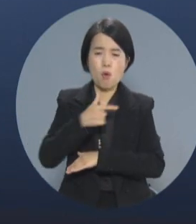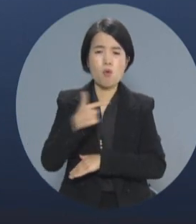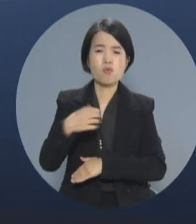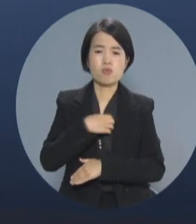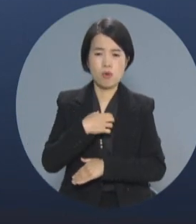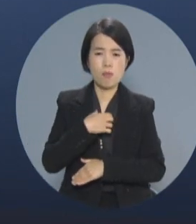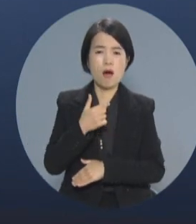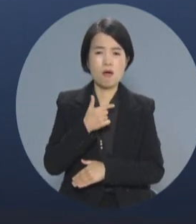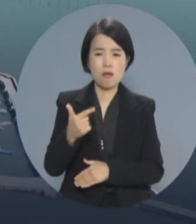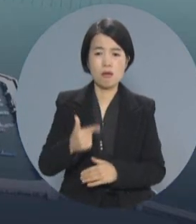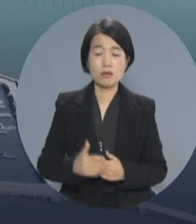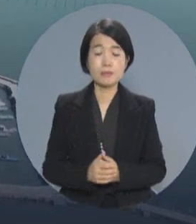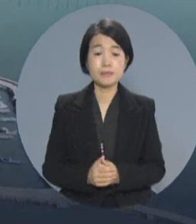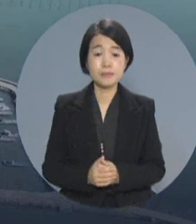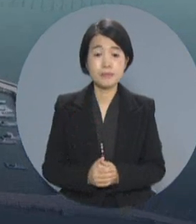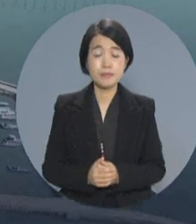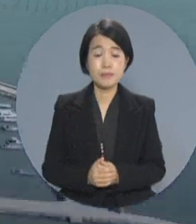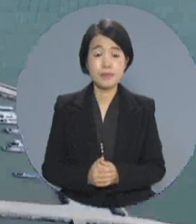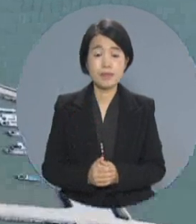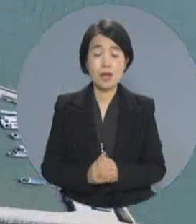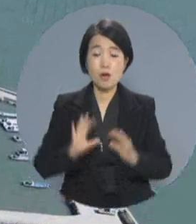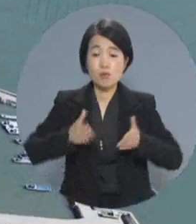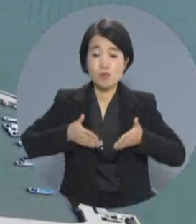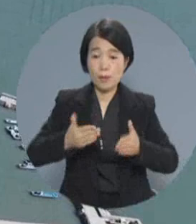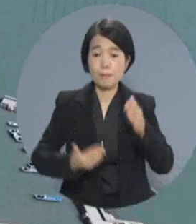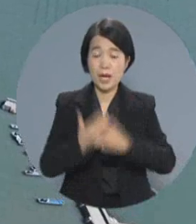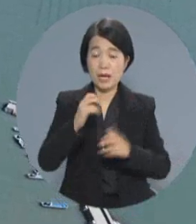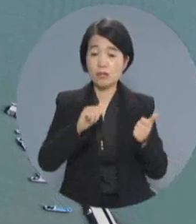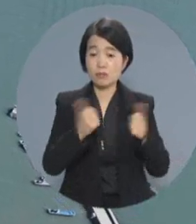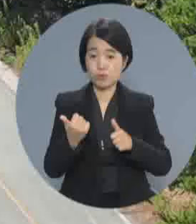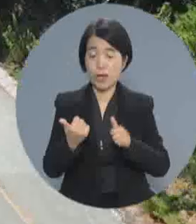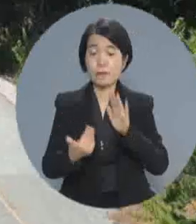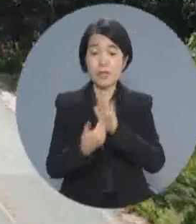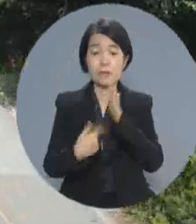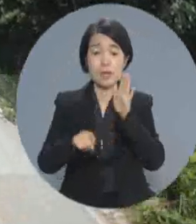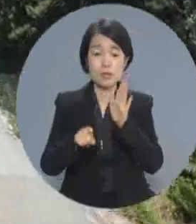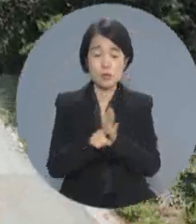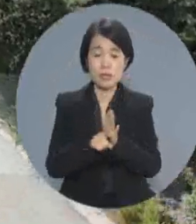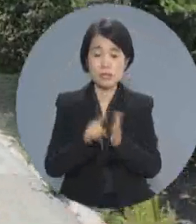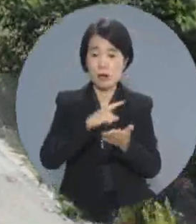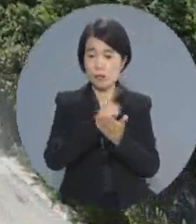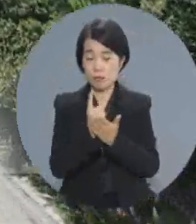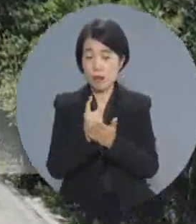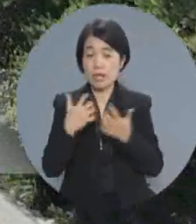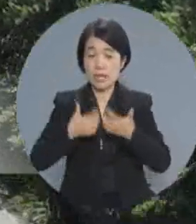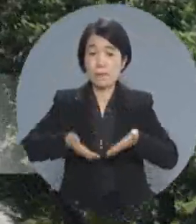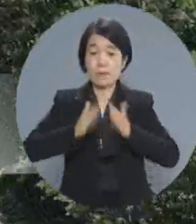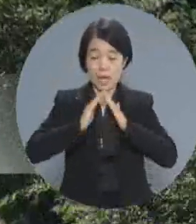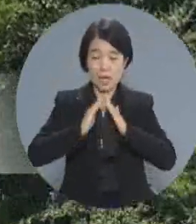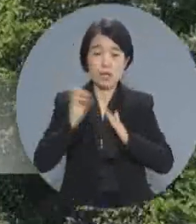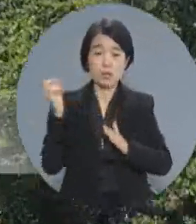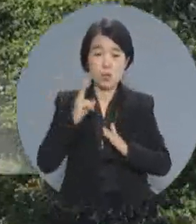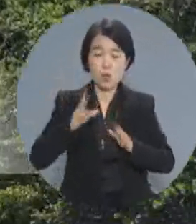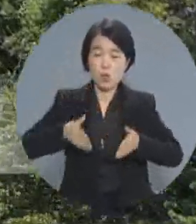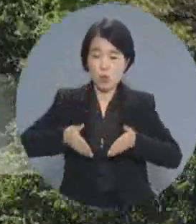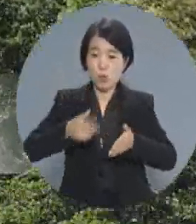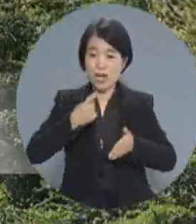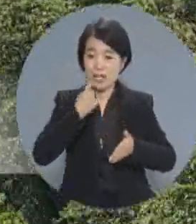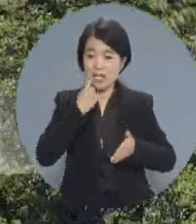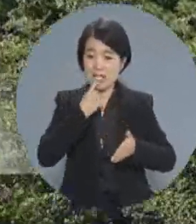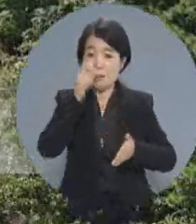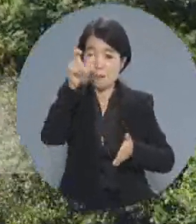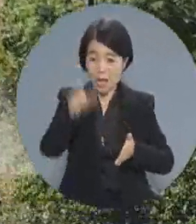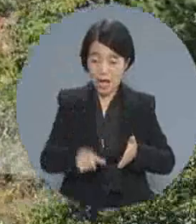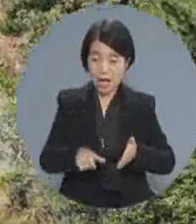이런 경우에 굉장히 위험합니다. 국도에서 발생하는 교통사고 예방을 위해 과속단속 장비 추가 설치나 도로 선형화 사업